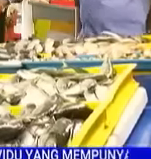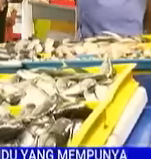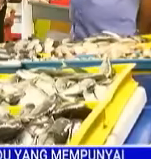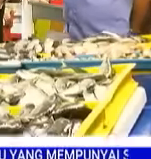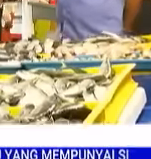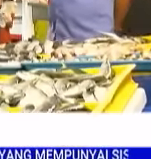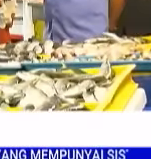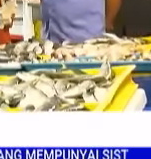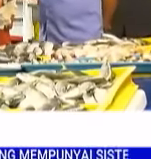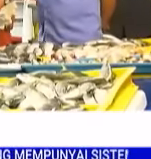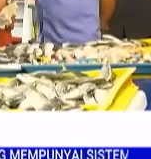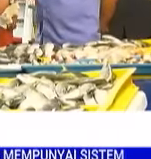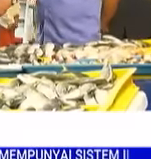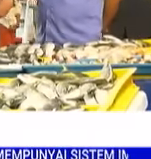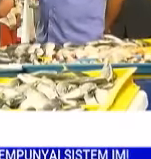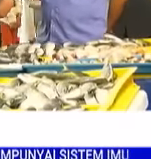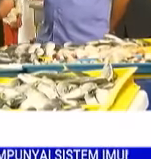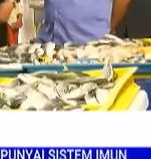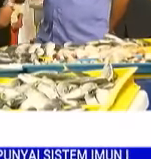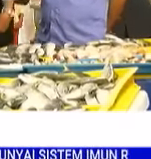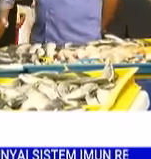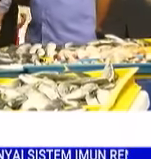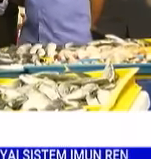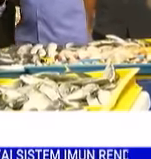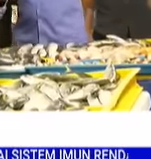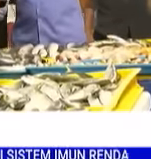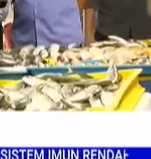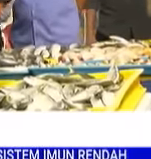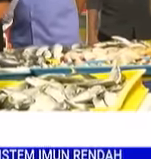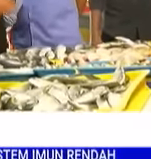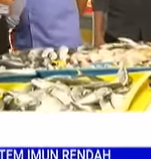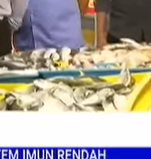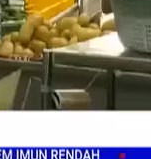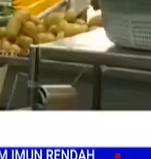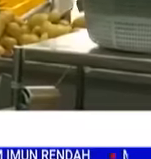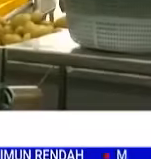kestabilan harga barang negara bakal import ayam seju